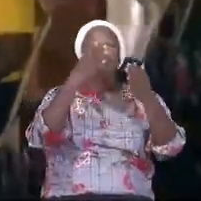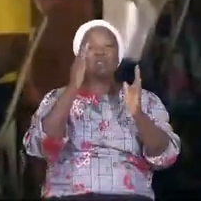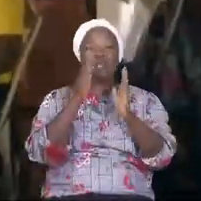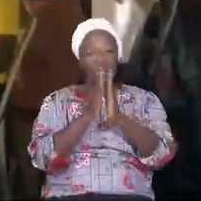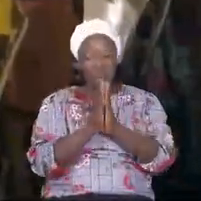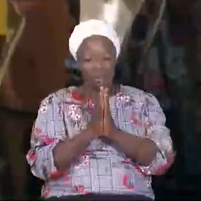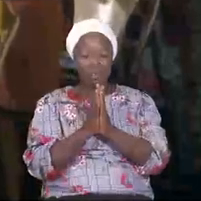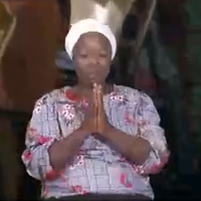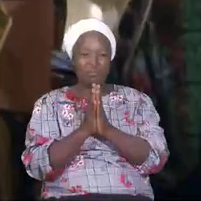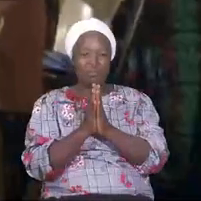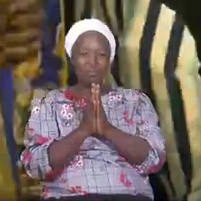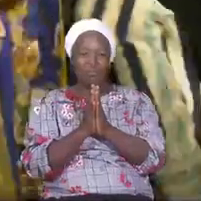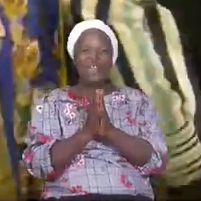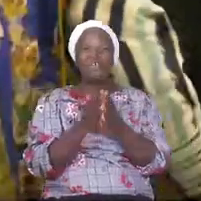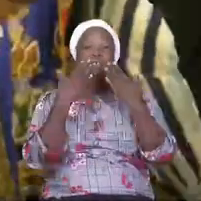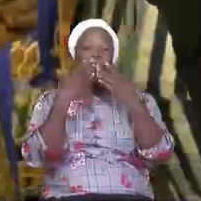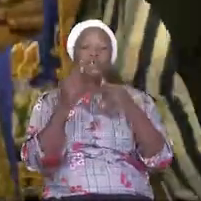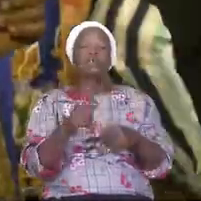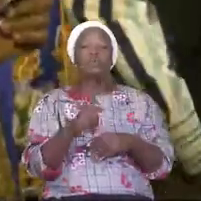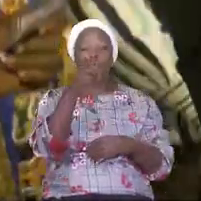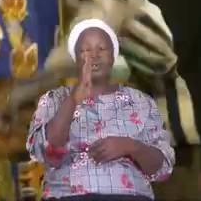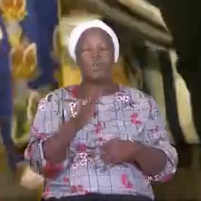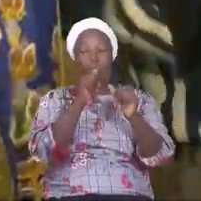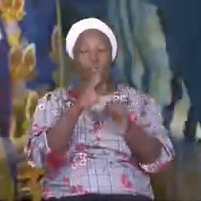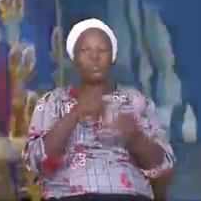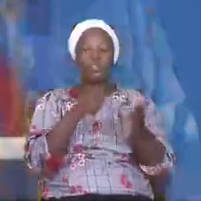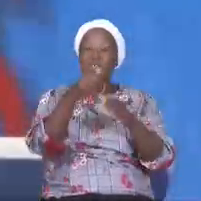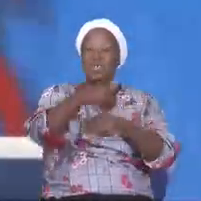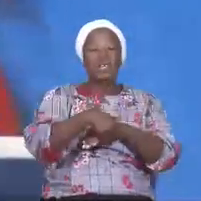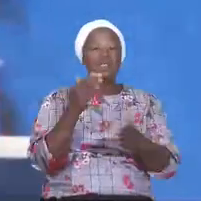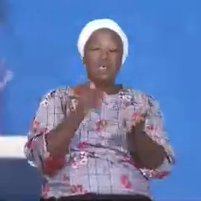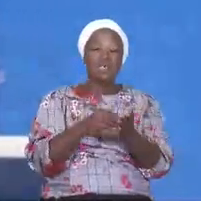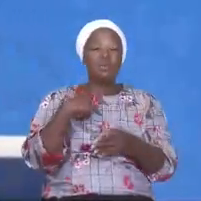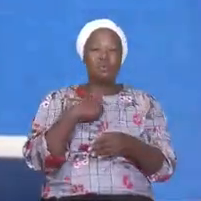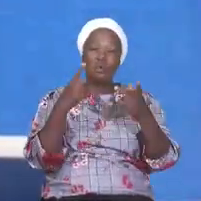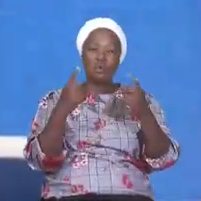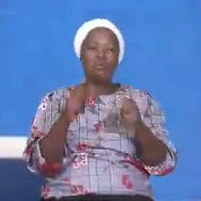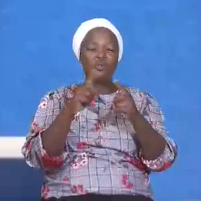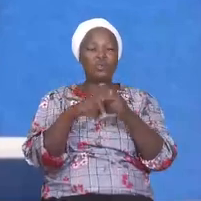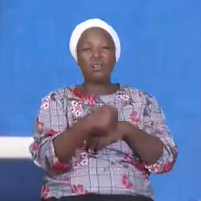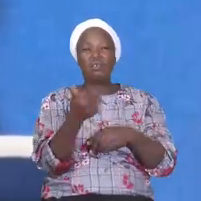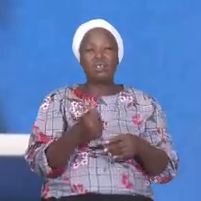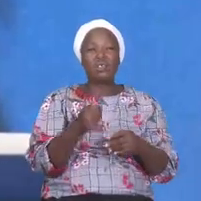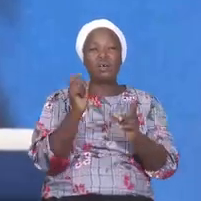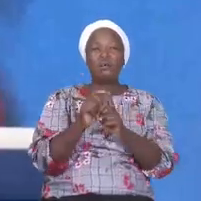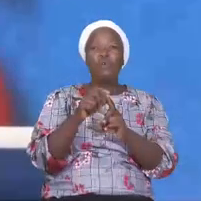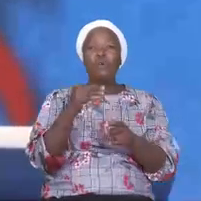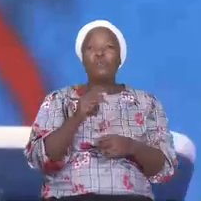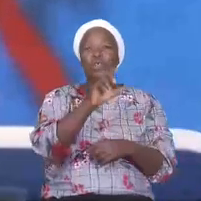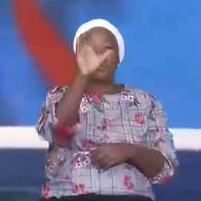de Dieu crie. Amen. Merci beaucoup, que Dieu vous bénisse. Ce soir encore, nous